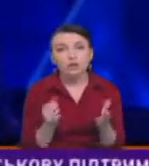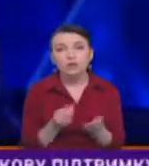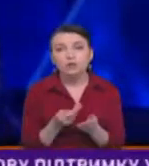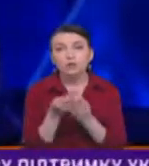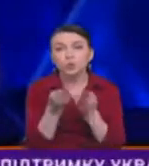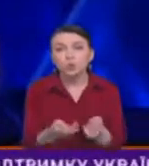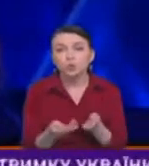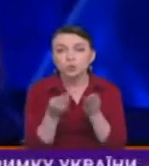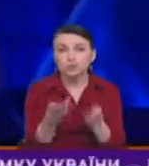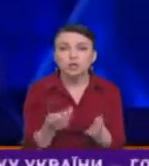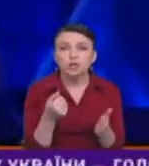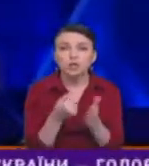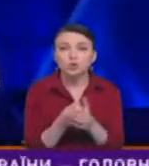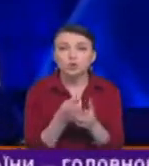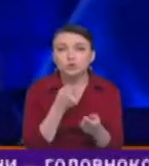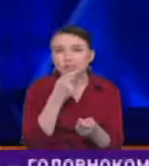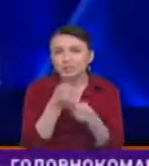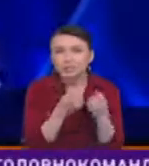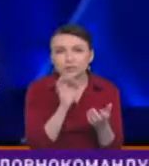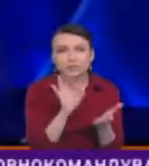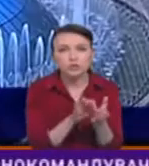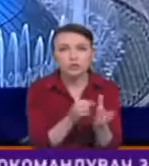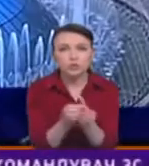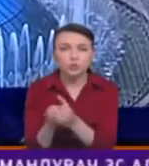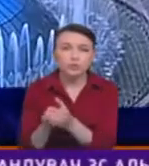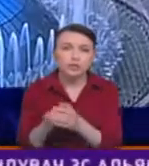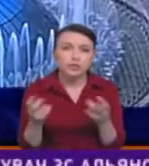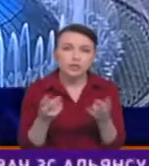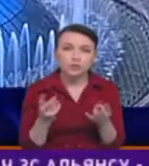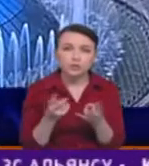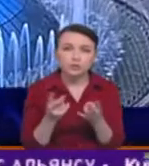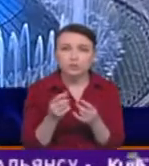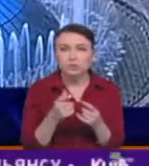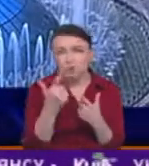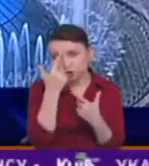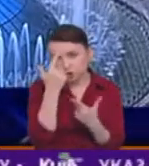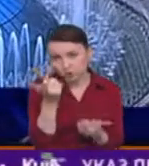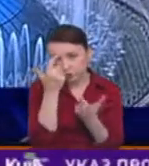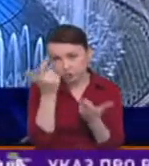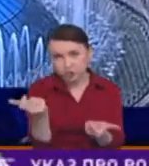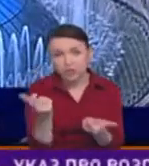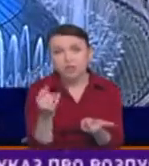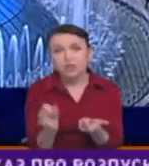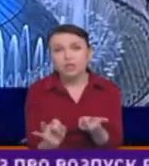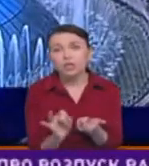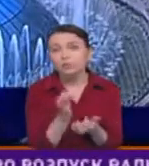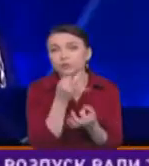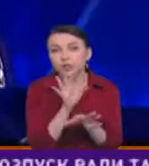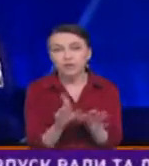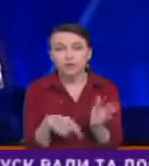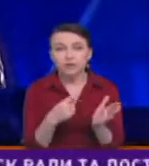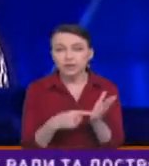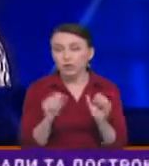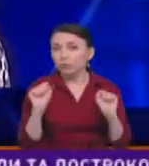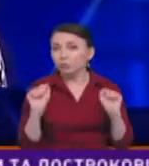доносить до дуже дрібних цільових груп необхідні для них меседжі, контенти. І тобто будь-яке питання